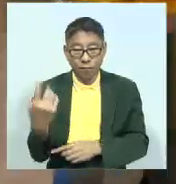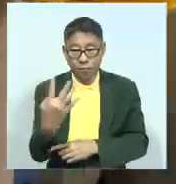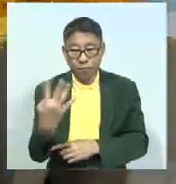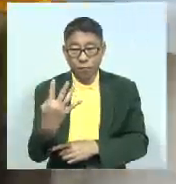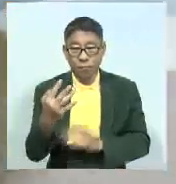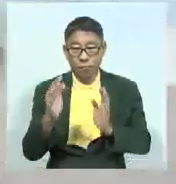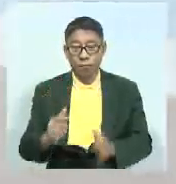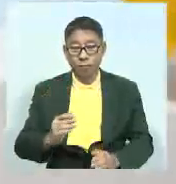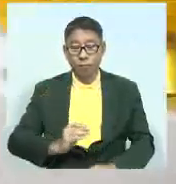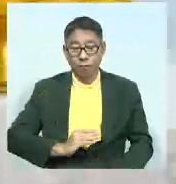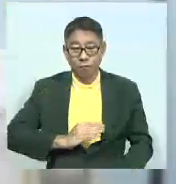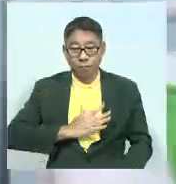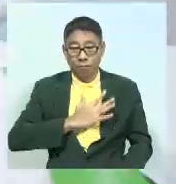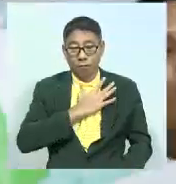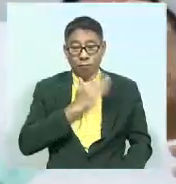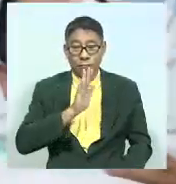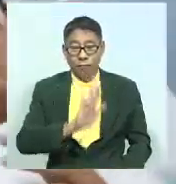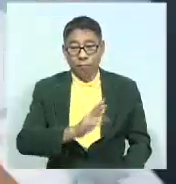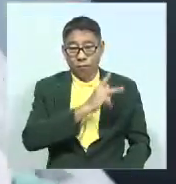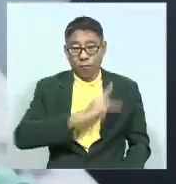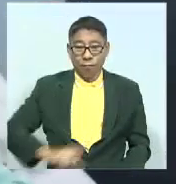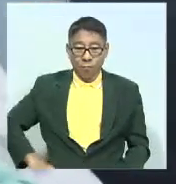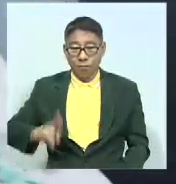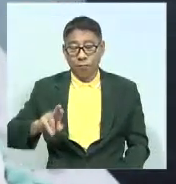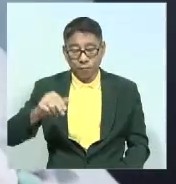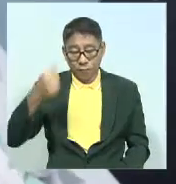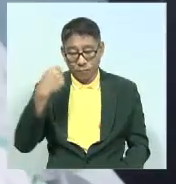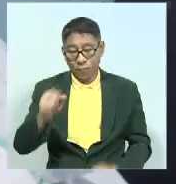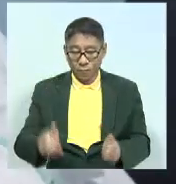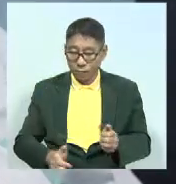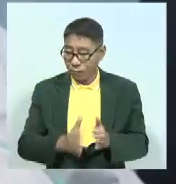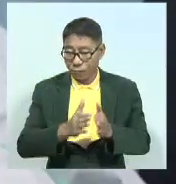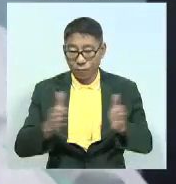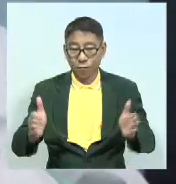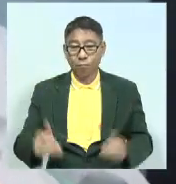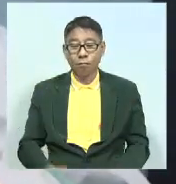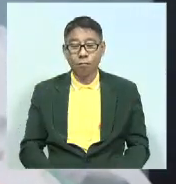ายซึ่งสร้างความปลาบปลื้มและซาบซึ้งในพระมหากรุณาธิคุณอย่างหาที่สุดมิได้ครับ